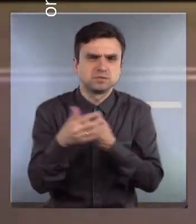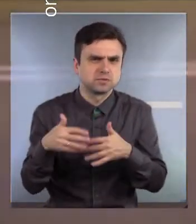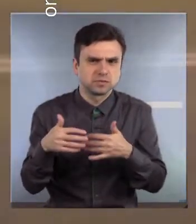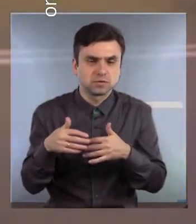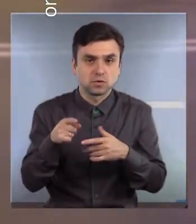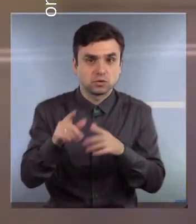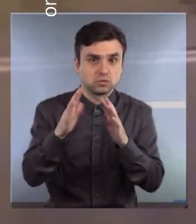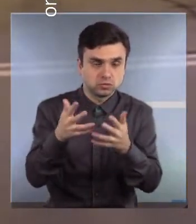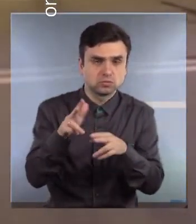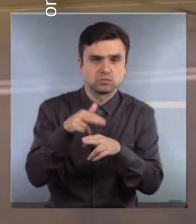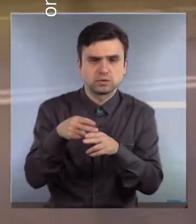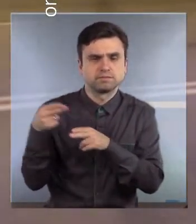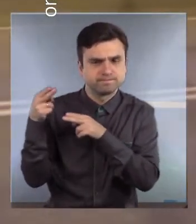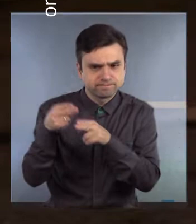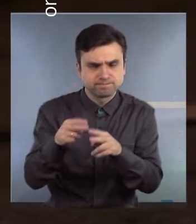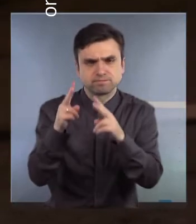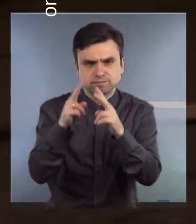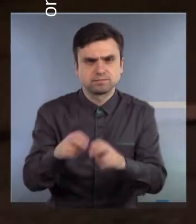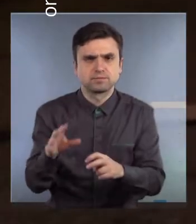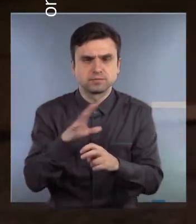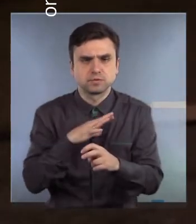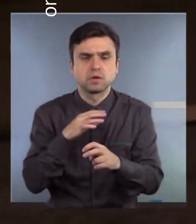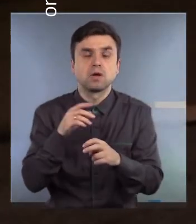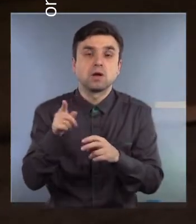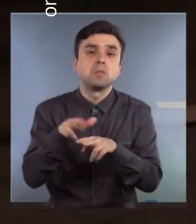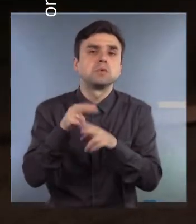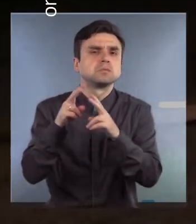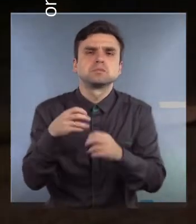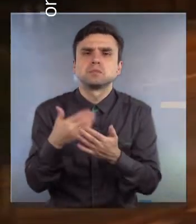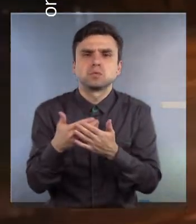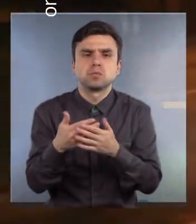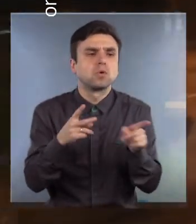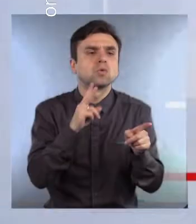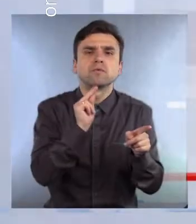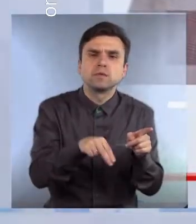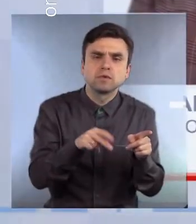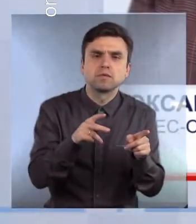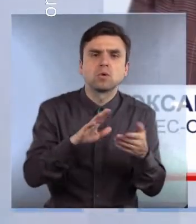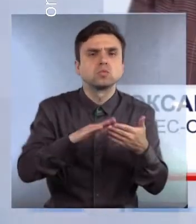Правоохоронці розбиратимуться в усіх обставинах та причинах дорожньо-транспортної пригоди.